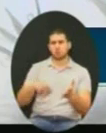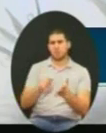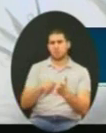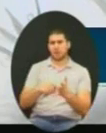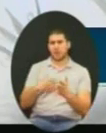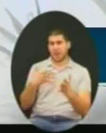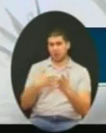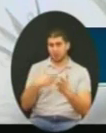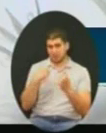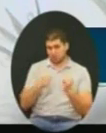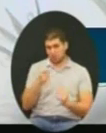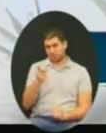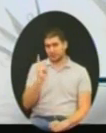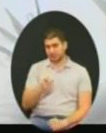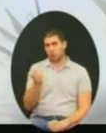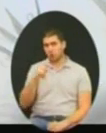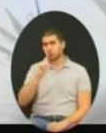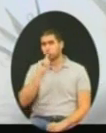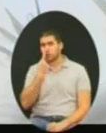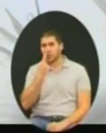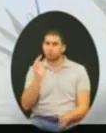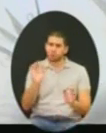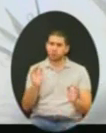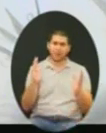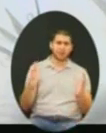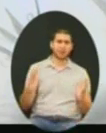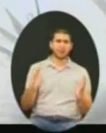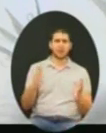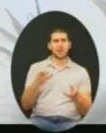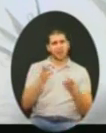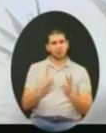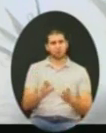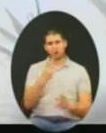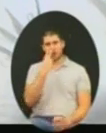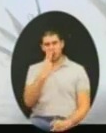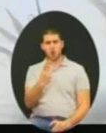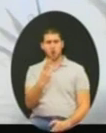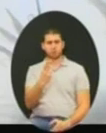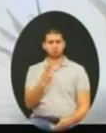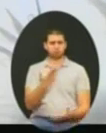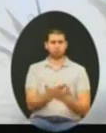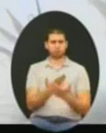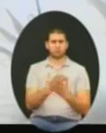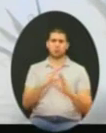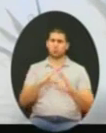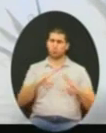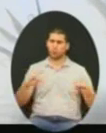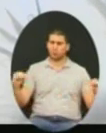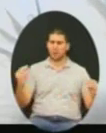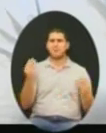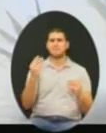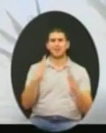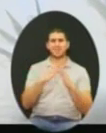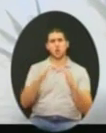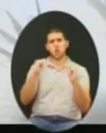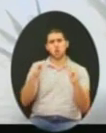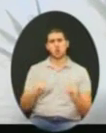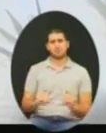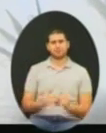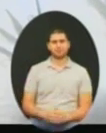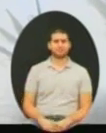אני מניחה שאתם צריכים לפחות עוד שנה, כדי שבאמת ניתן יהיה לראות שהדברים נרגעו, מחירי הדירות מתחילים